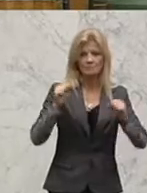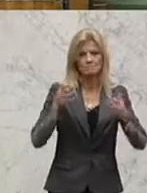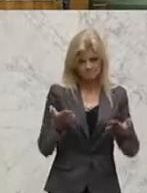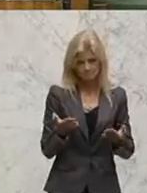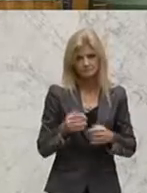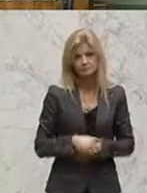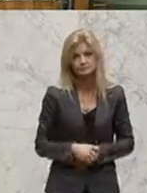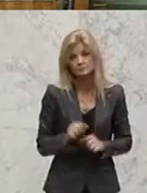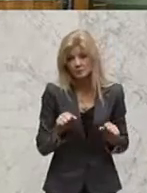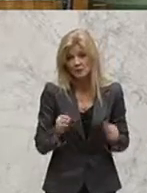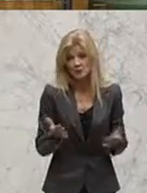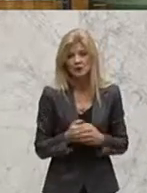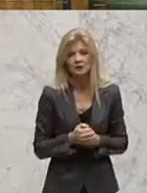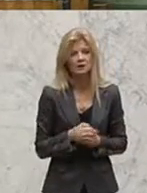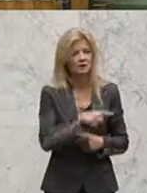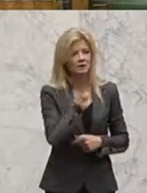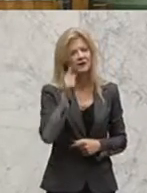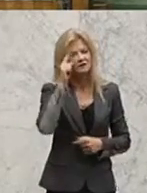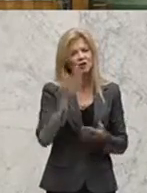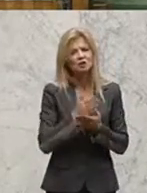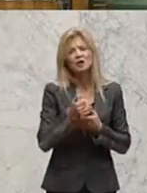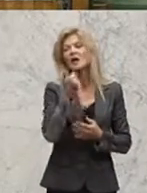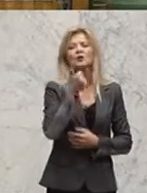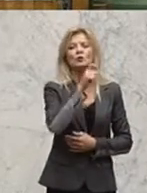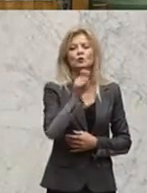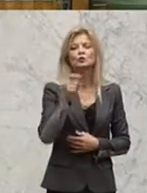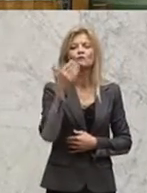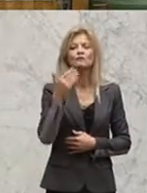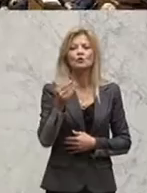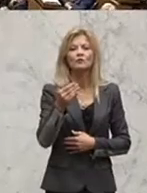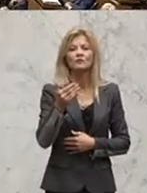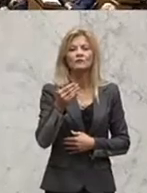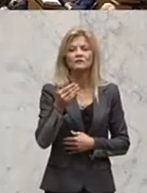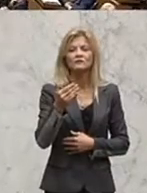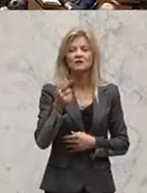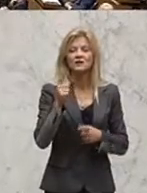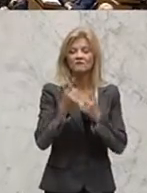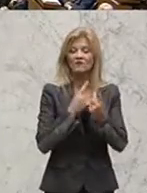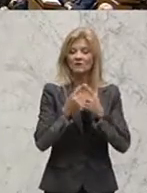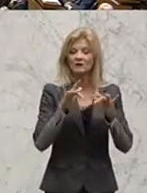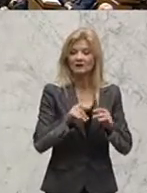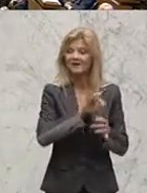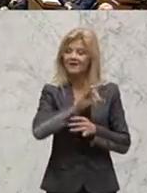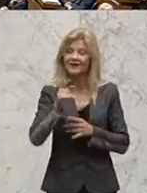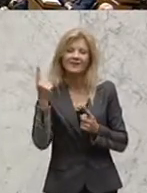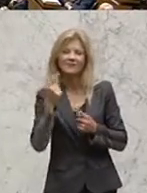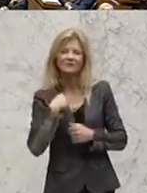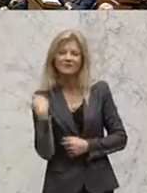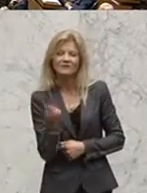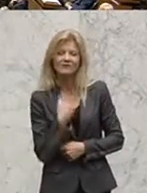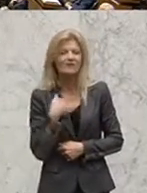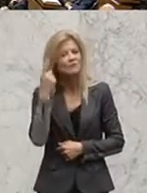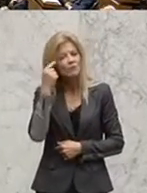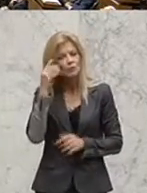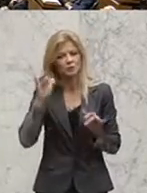rund 150 Ermittlungsverfahren eingeleitet worden sind gegenüber mutmaßlichen Dschihadisten.